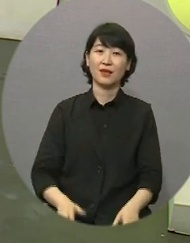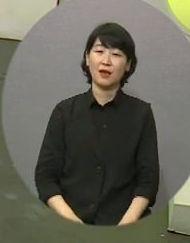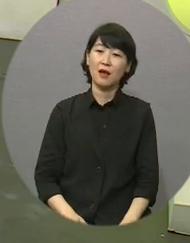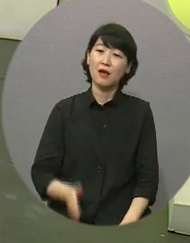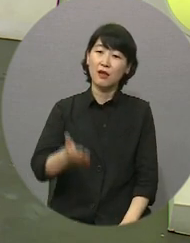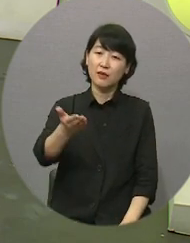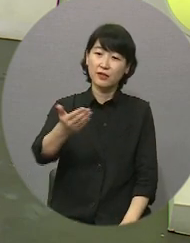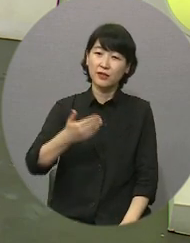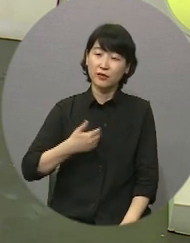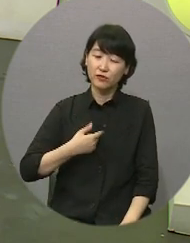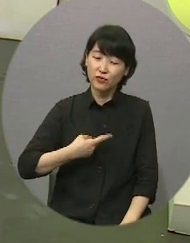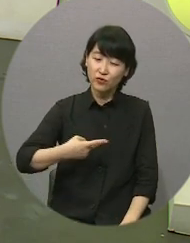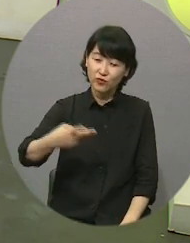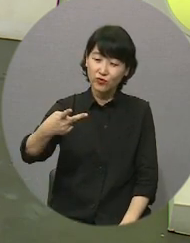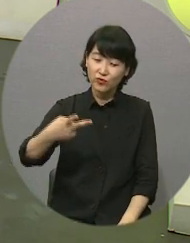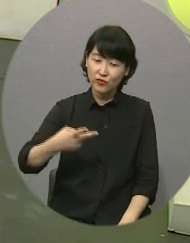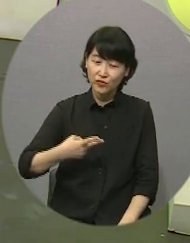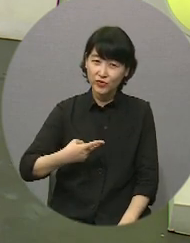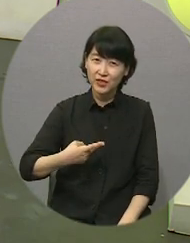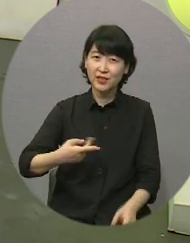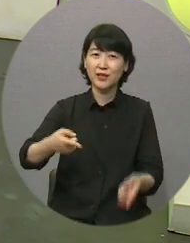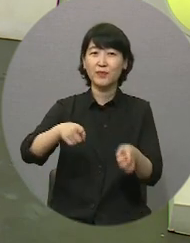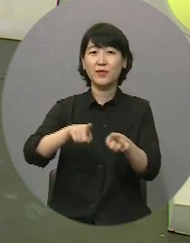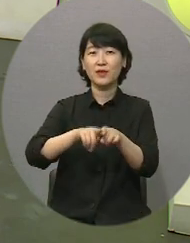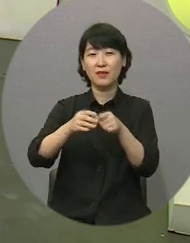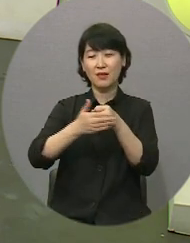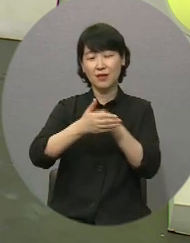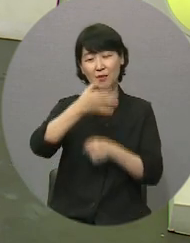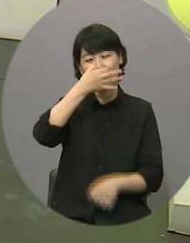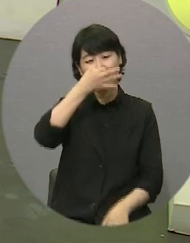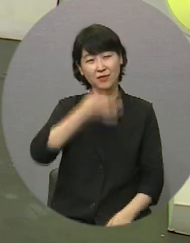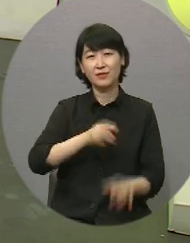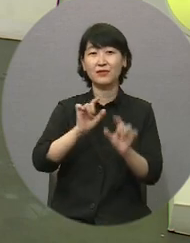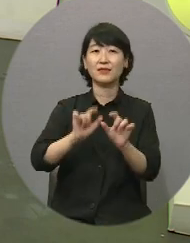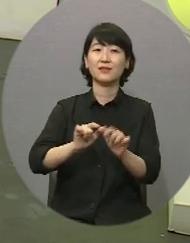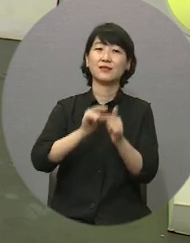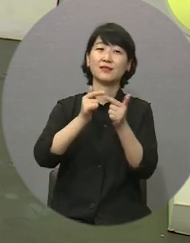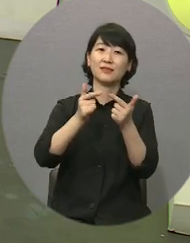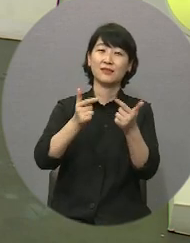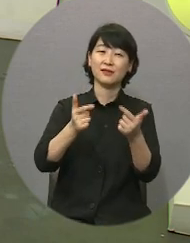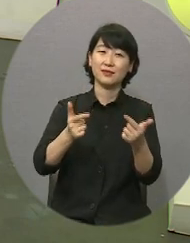당신과 둘이라면 힘들지 않아요